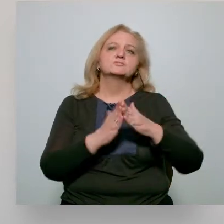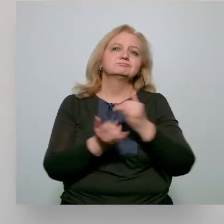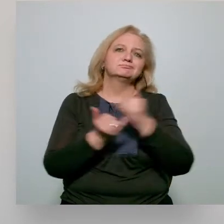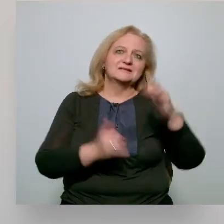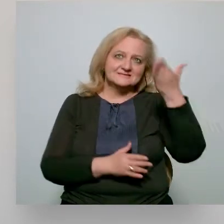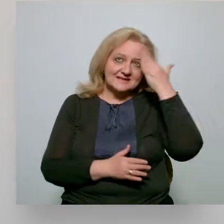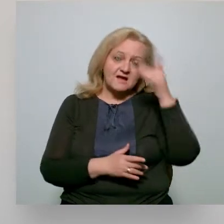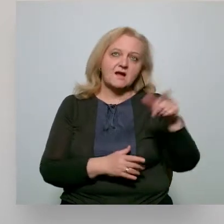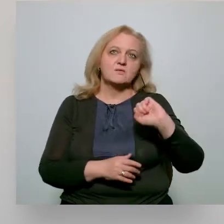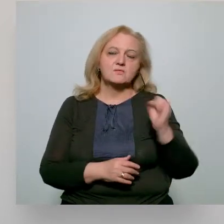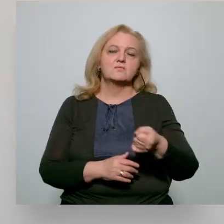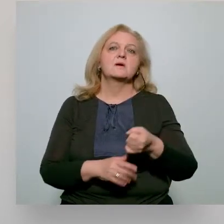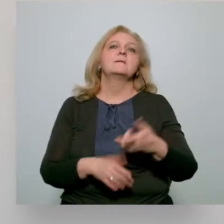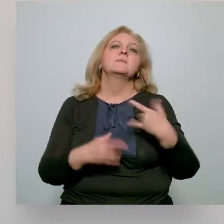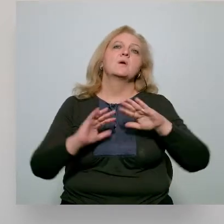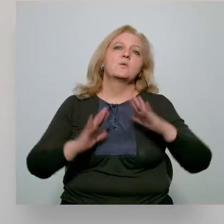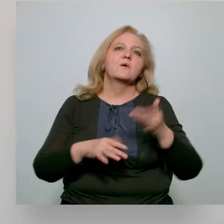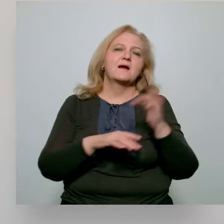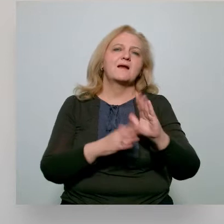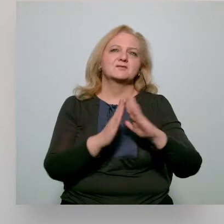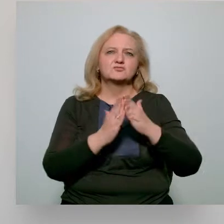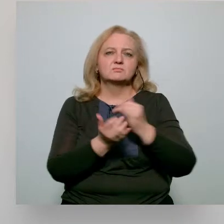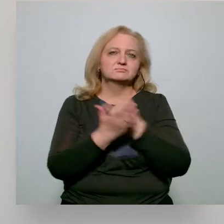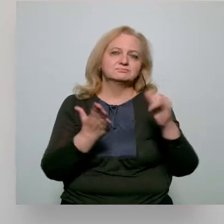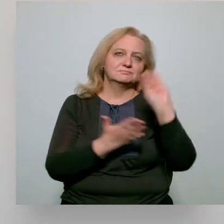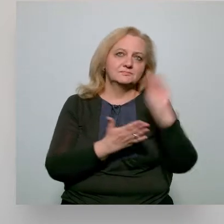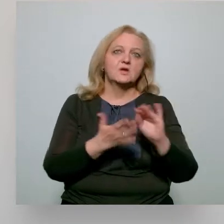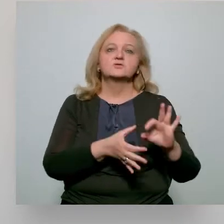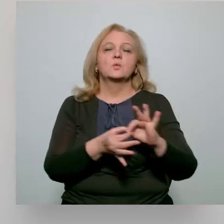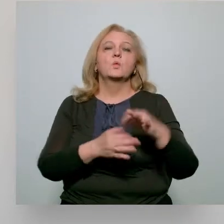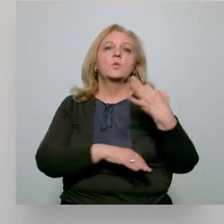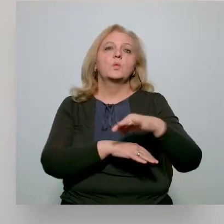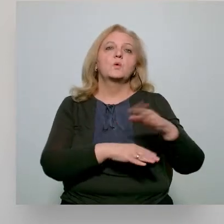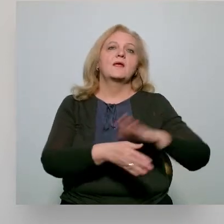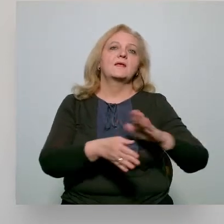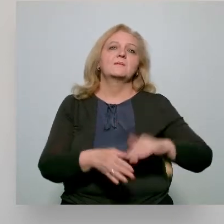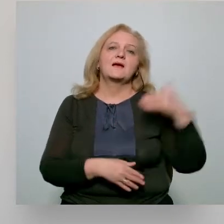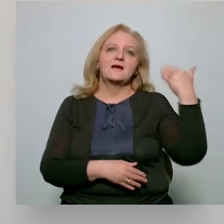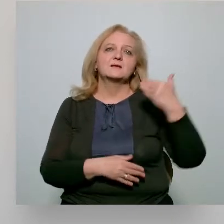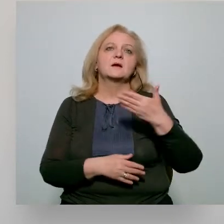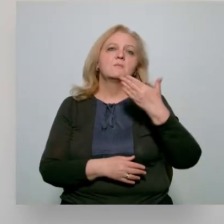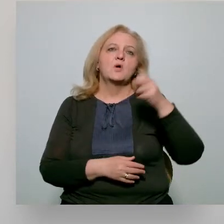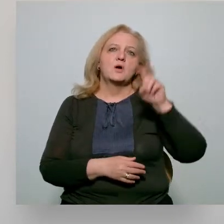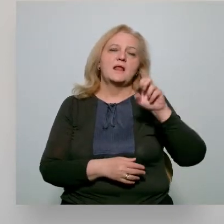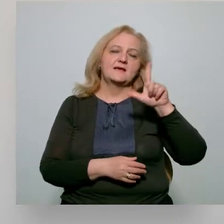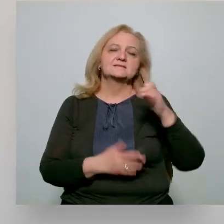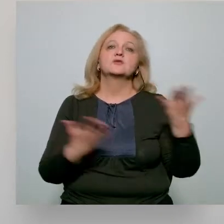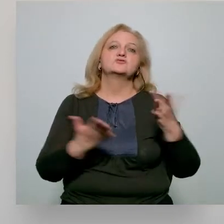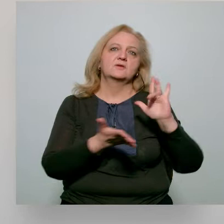literaturoznawczyni, krytyczka literacka, związana z Uniwersytetem Narodowym Akademia Mohylańska w